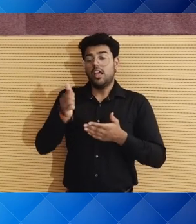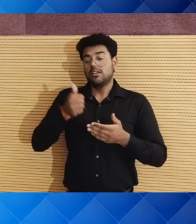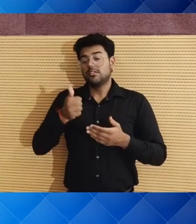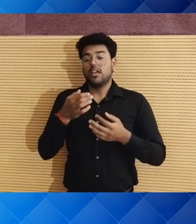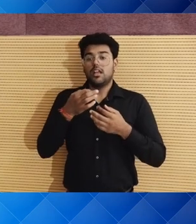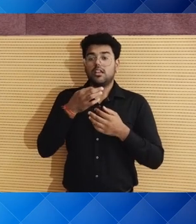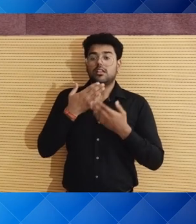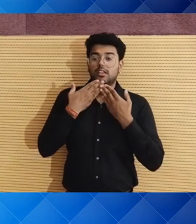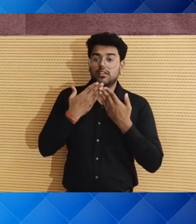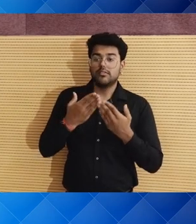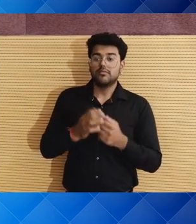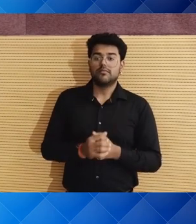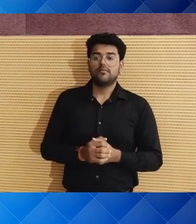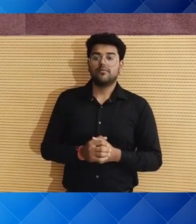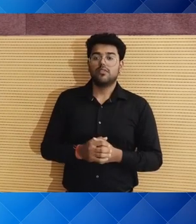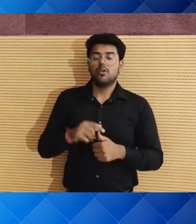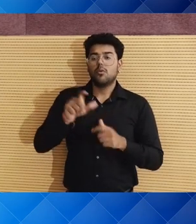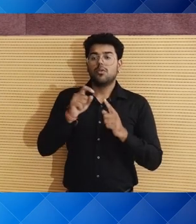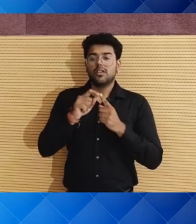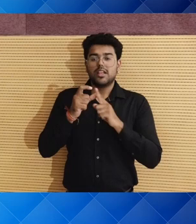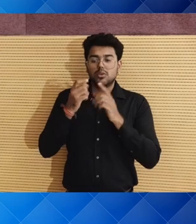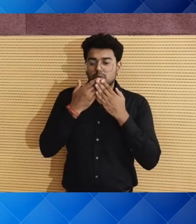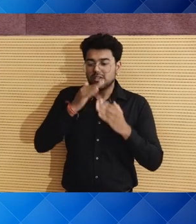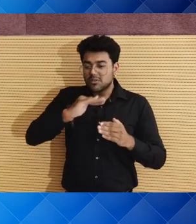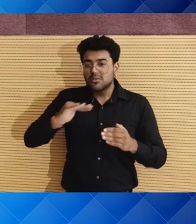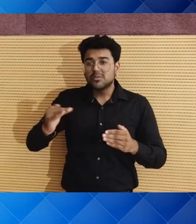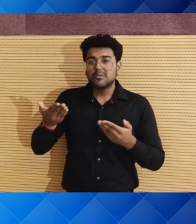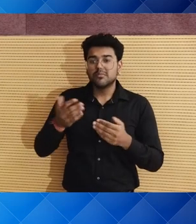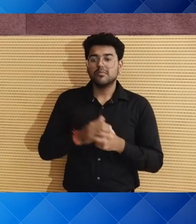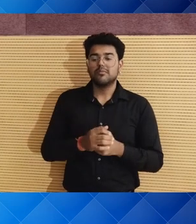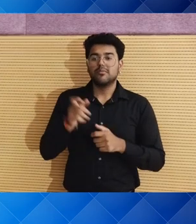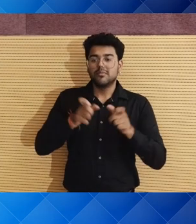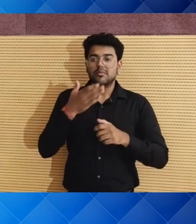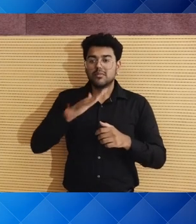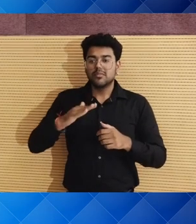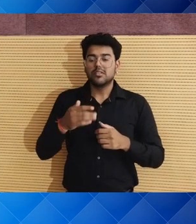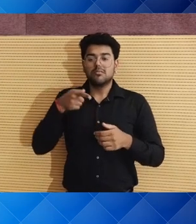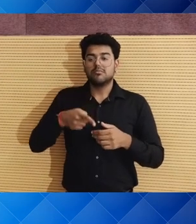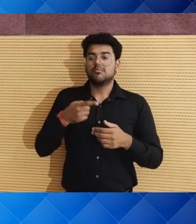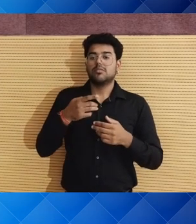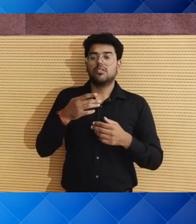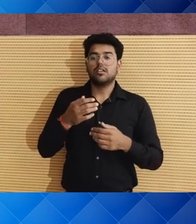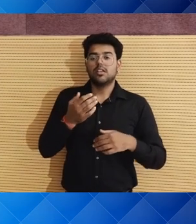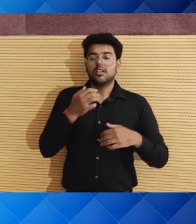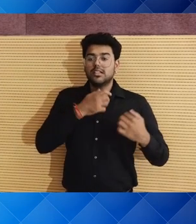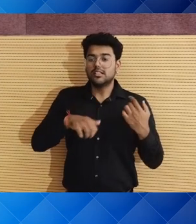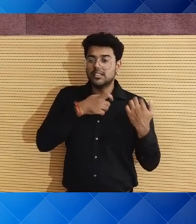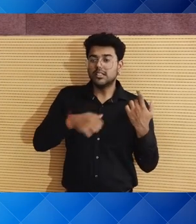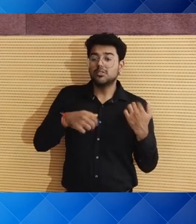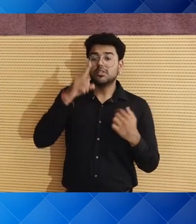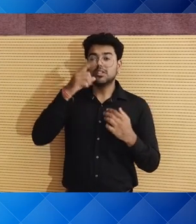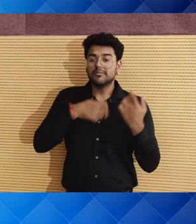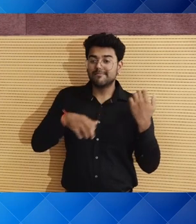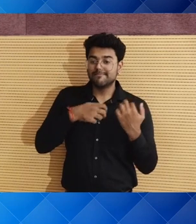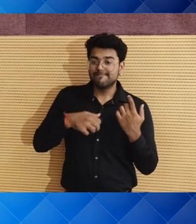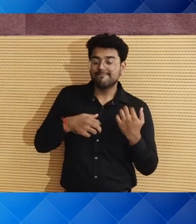बहुत धन्यवाद देता हूँ। सभी शिक्षकगण और प्यारे बच्चे जिन्होंने कि इतना अच्छा यहाँ पे सरस्वती वंदना के माध्यम से सरस्वती